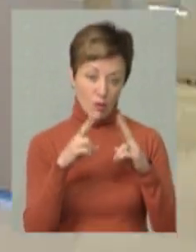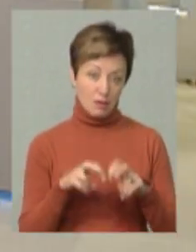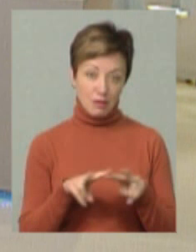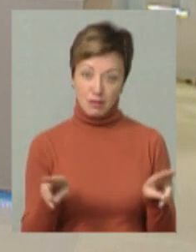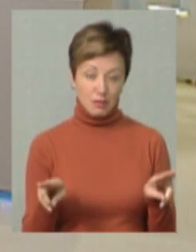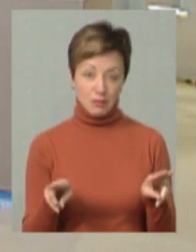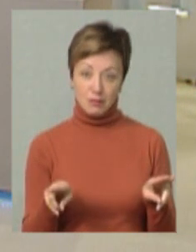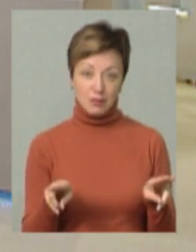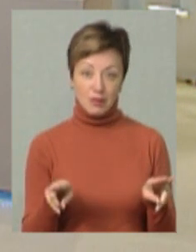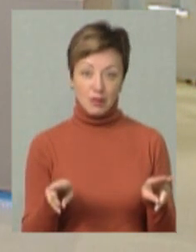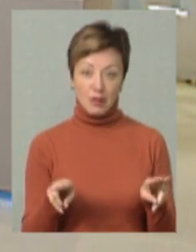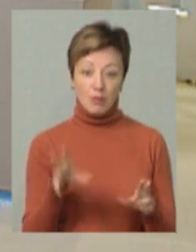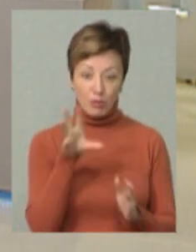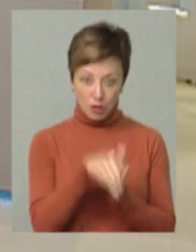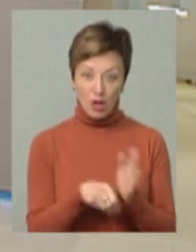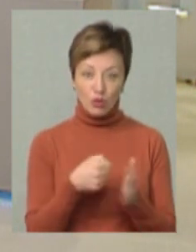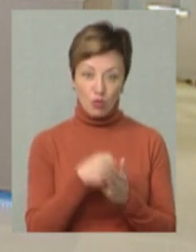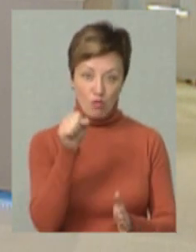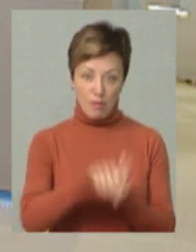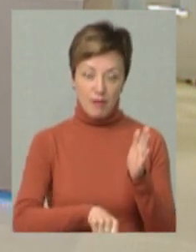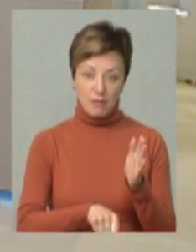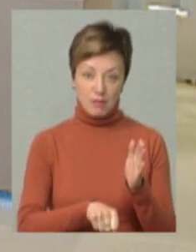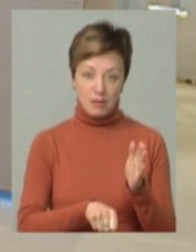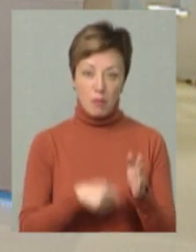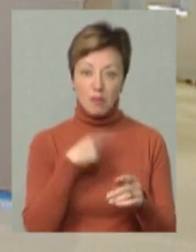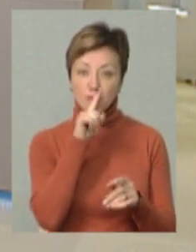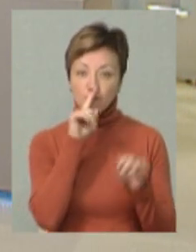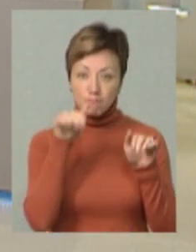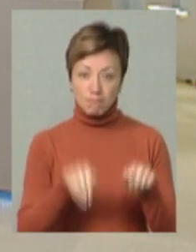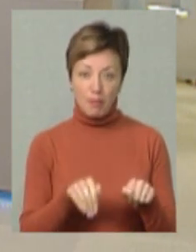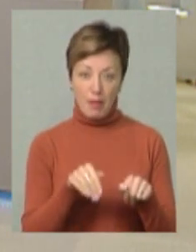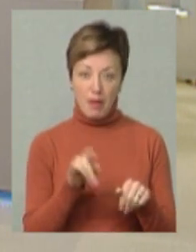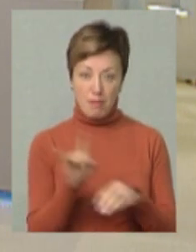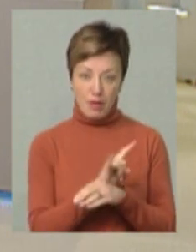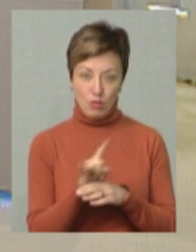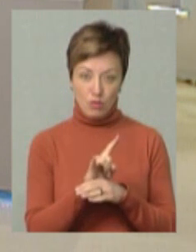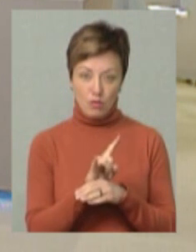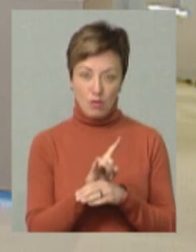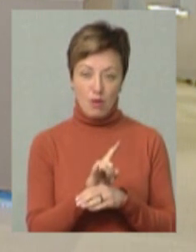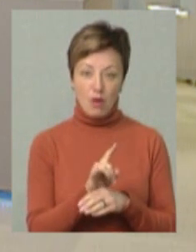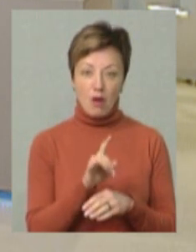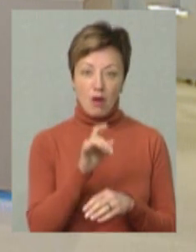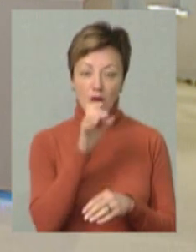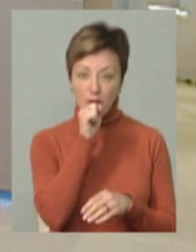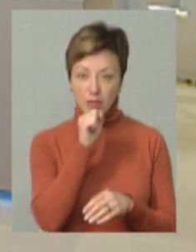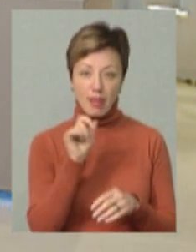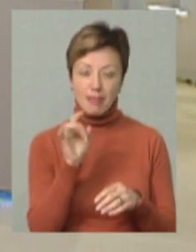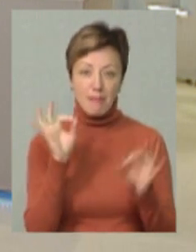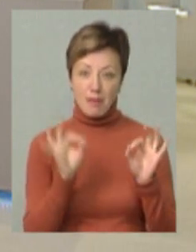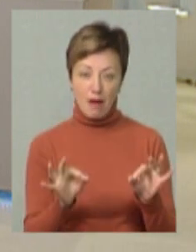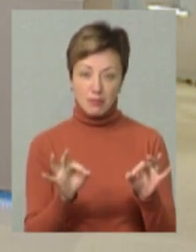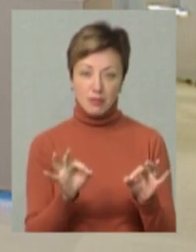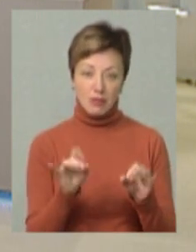і причасність до того вбивства. Бо ми замовчуємо неправду, ми замовчуємо обман. Тим